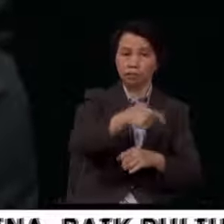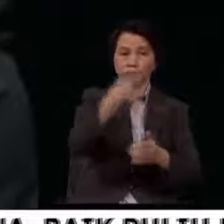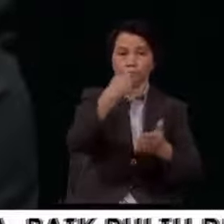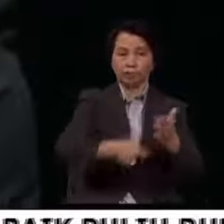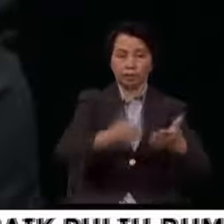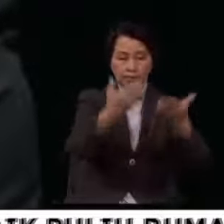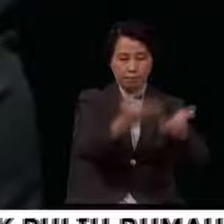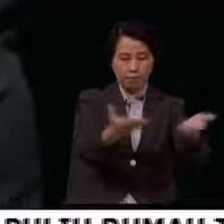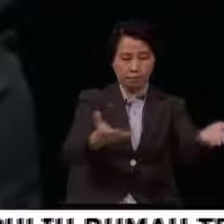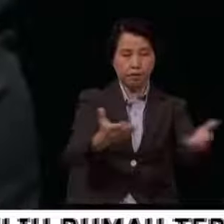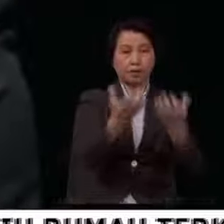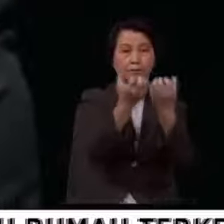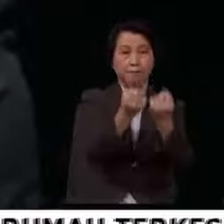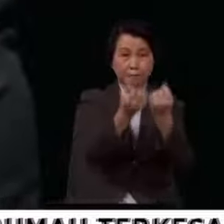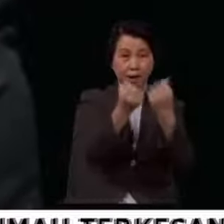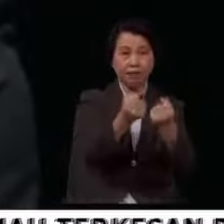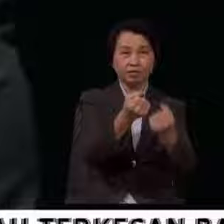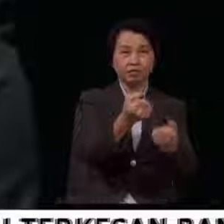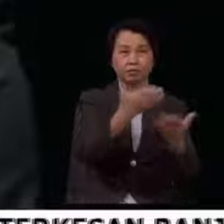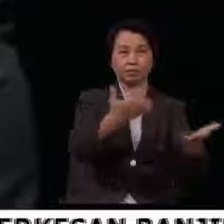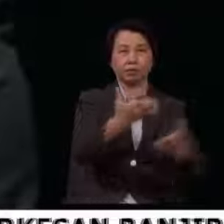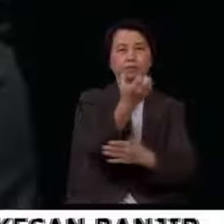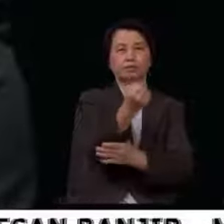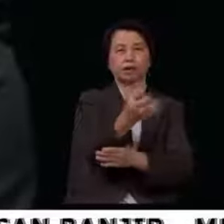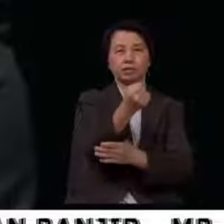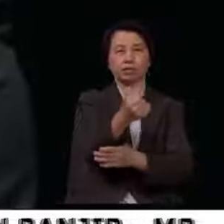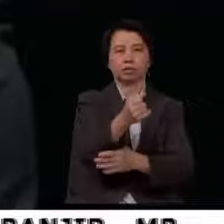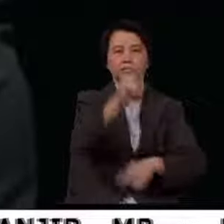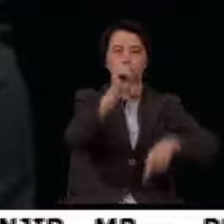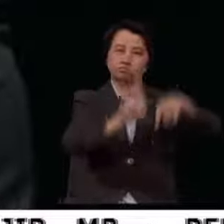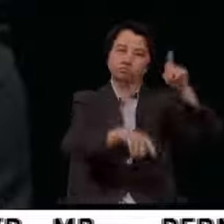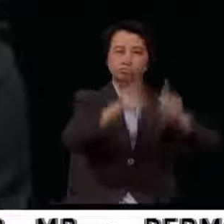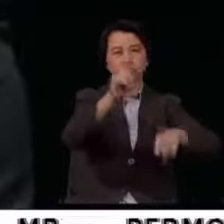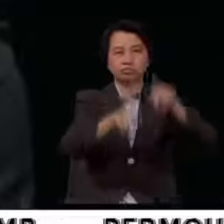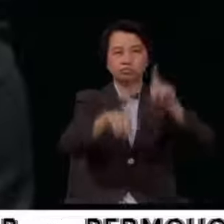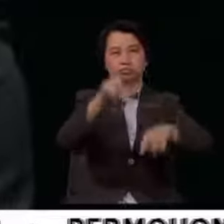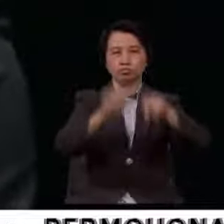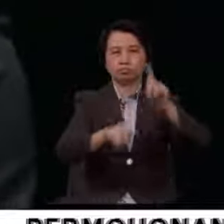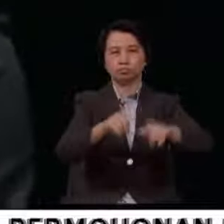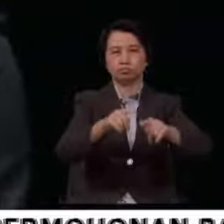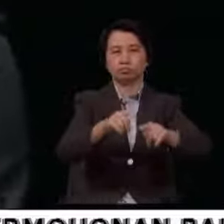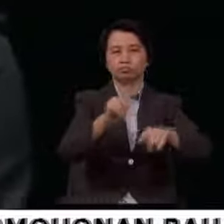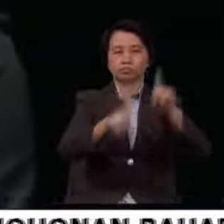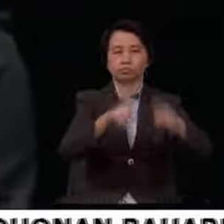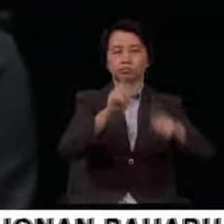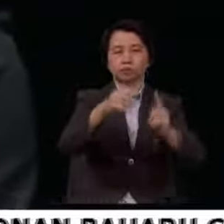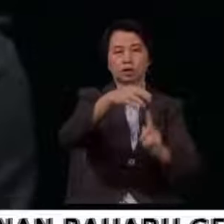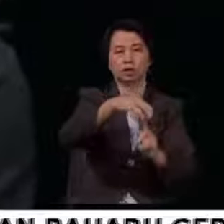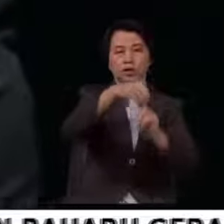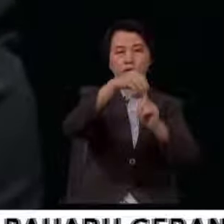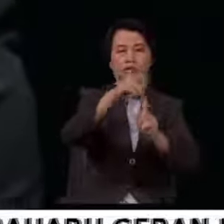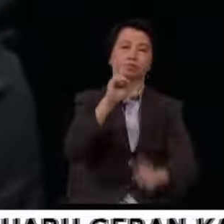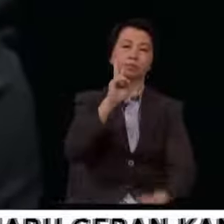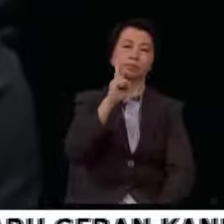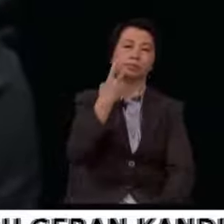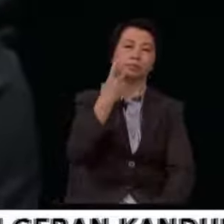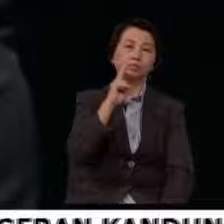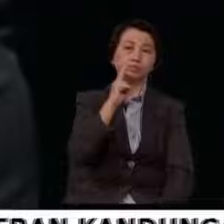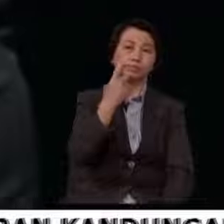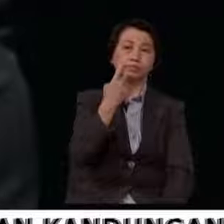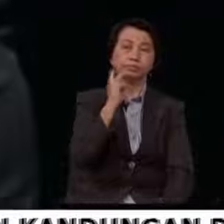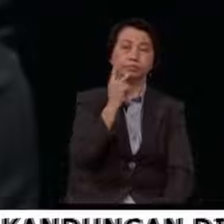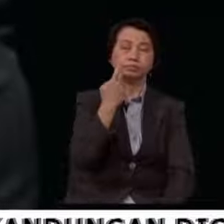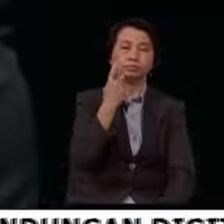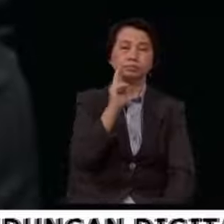dan mudah rosak ya jadi bedakan Harjo ini banyak dipengaruhi oleh faktor